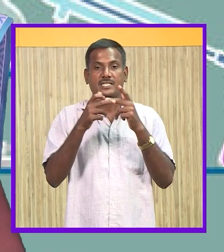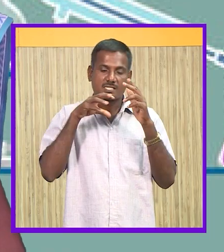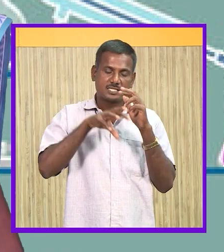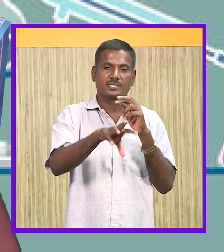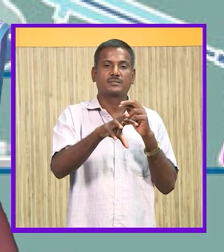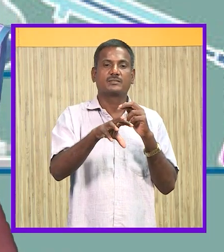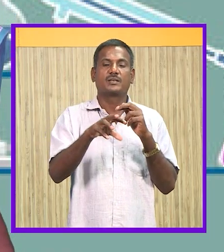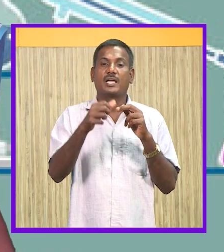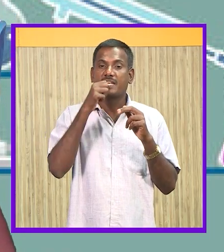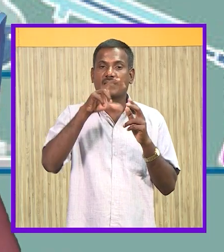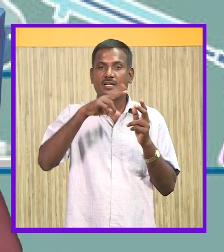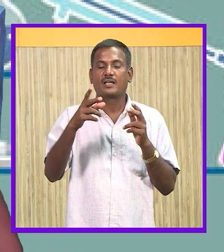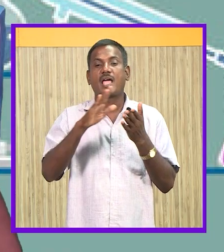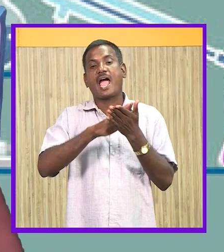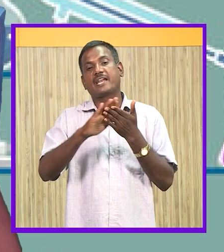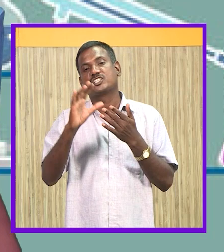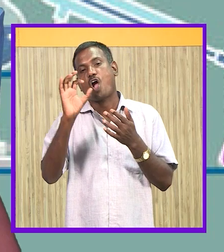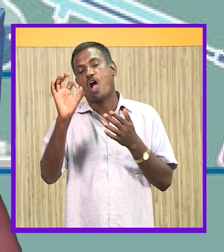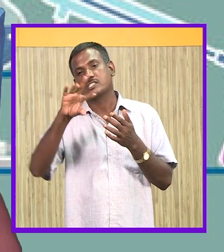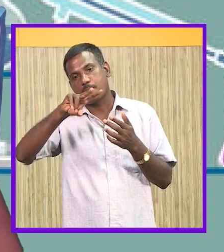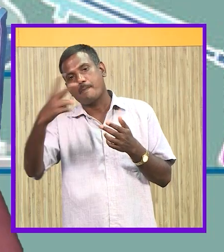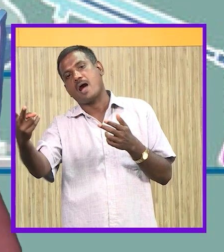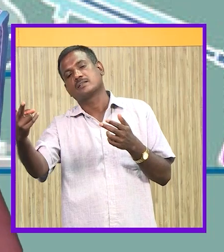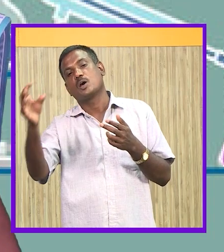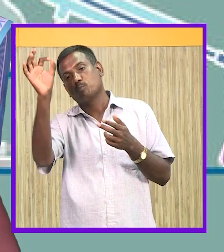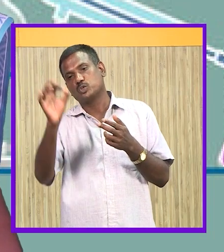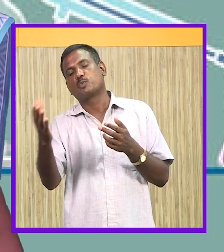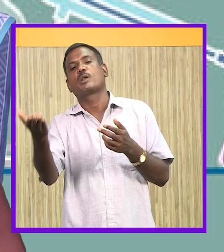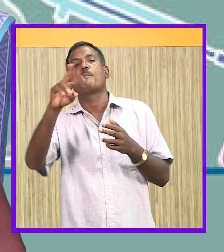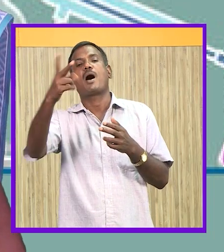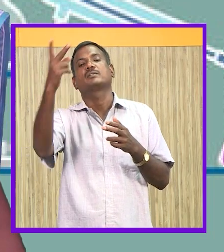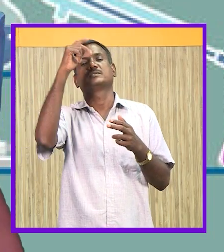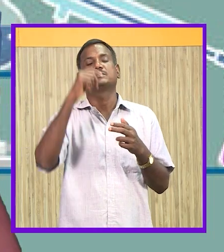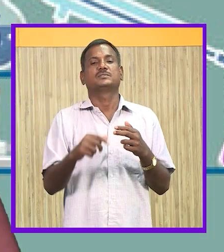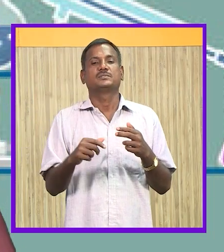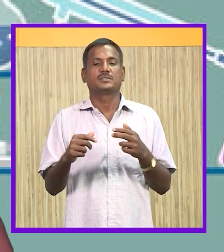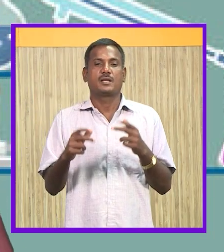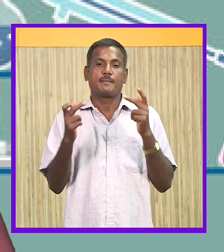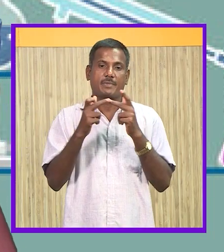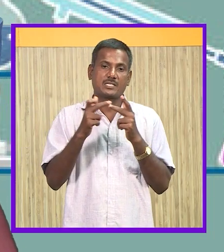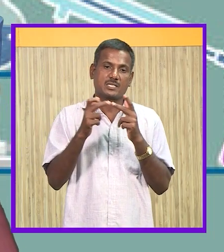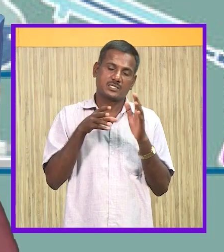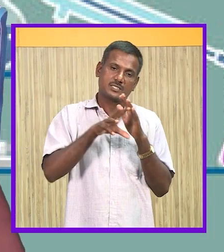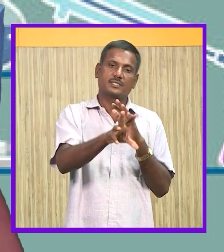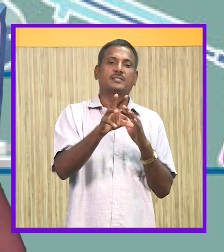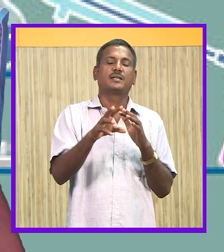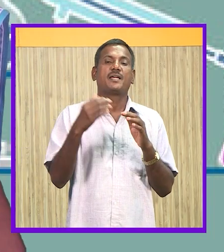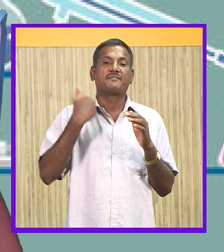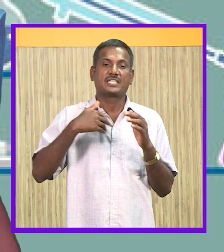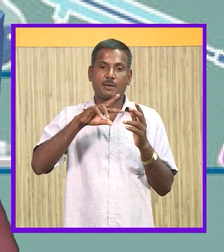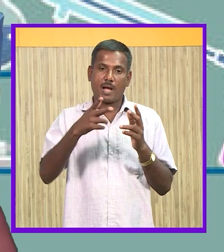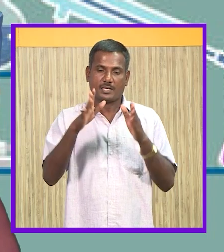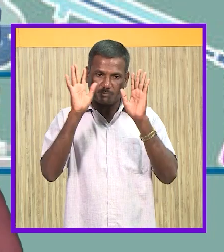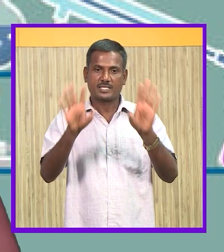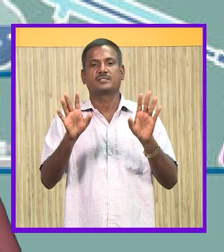மின்சாரத்தை செலுத்தணும்னா நீரானது ஹைட்ரஜன் மற்றும் ஆக்சிஜனுக்கூடிய ஒரு புதிய பொருளாக மாறுகிறது. அப்போ மின்சாரத்தை சேர்த்தாலும் வேதியியல்